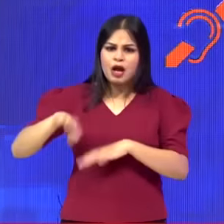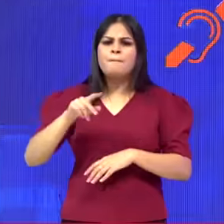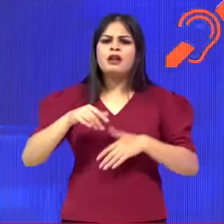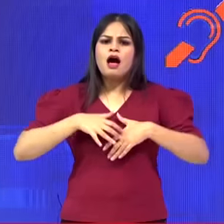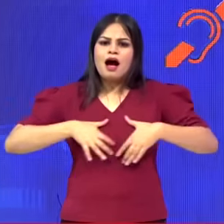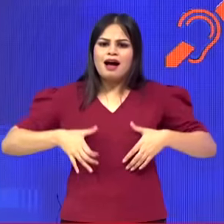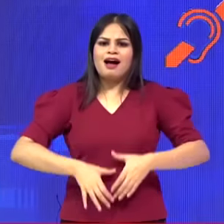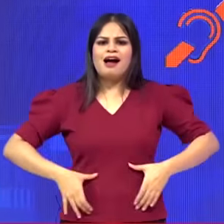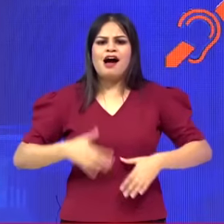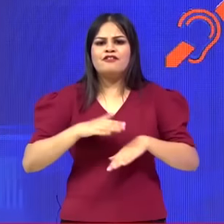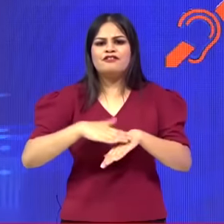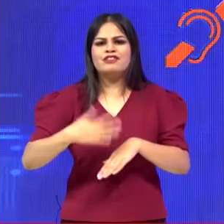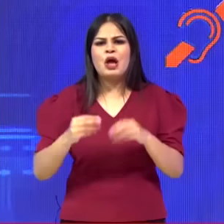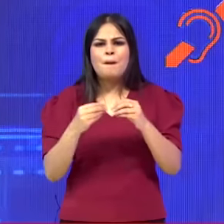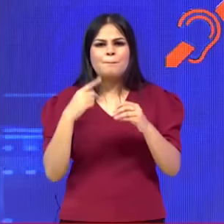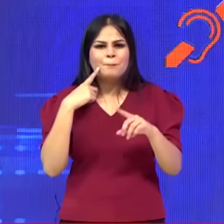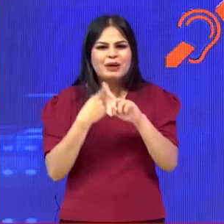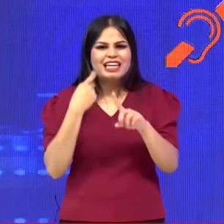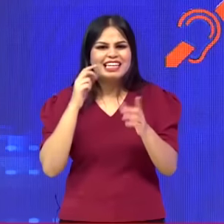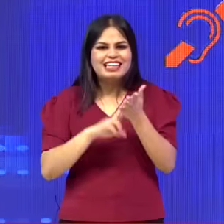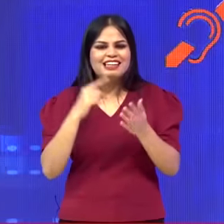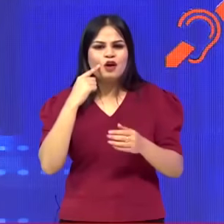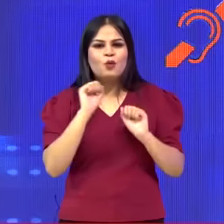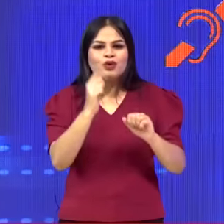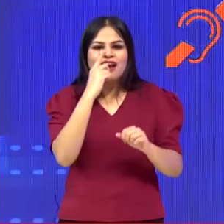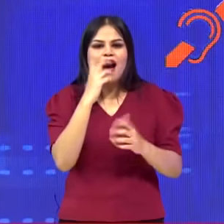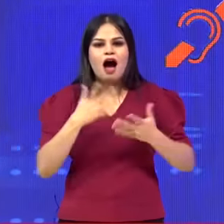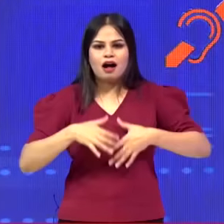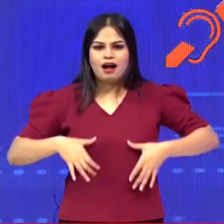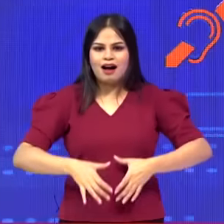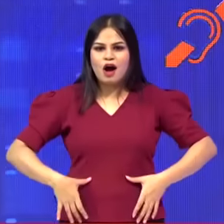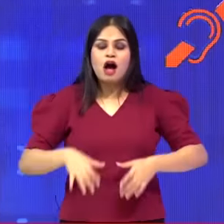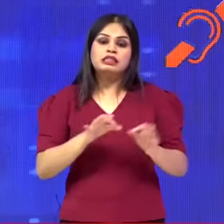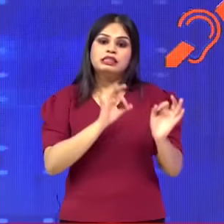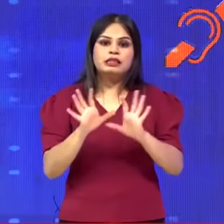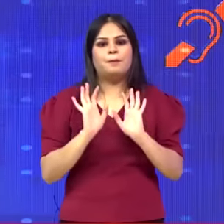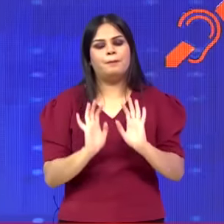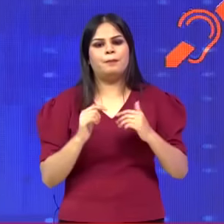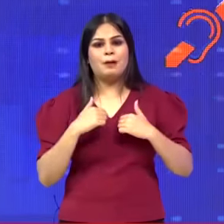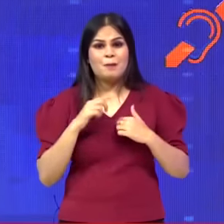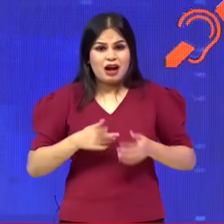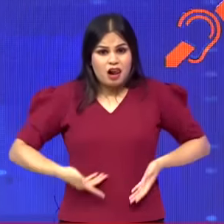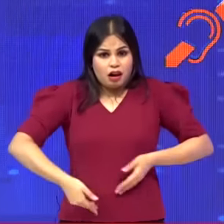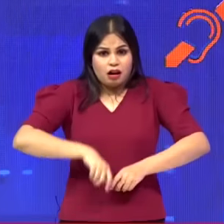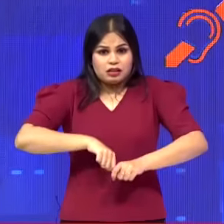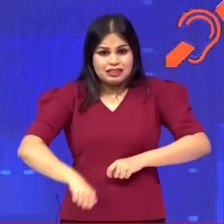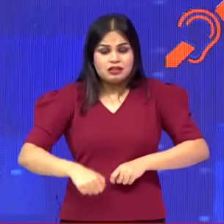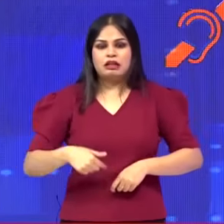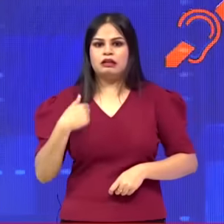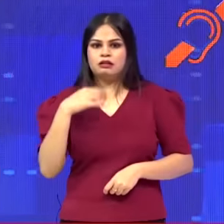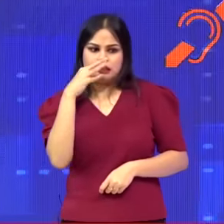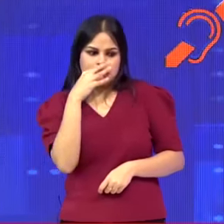स्टिल बेटर देन लंगोट। बिकिनी का ऊपर का था, लंगोट में बहुत शर्म आई मुझे, क्योंकि जैसे मैं सेट के ऊपर